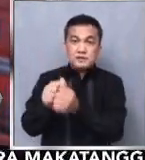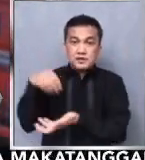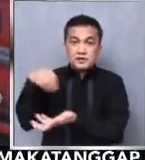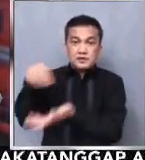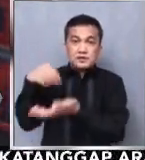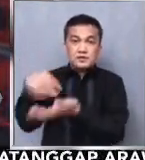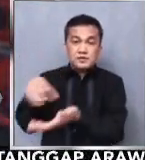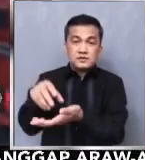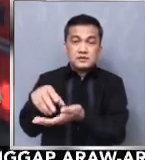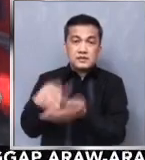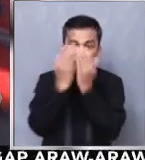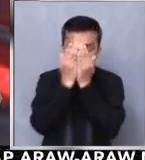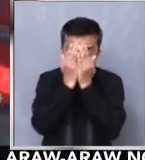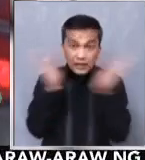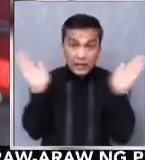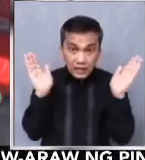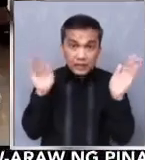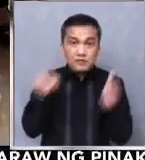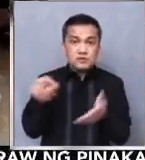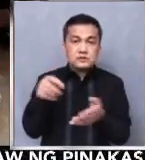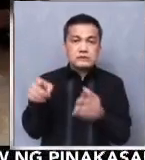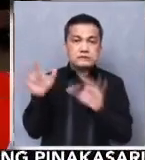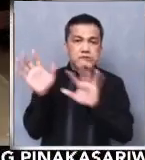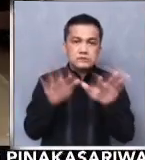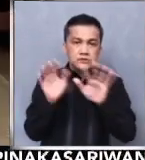para sa mga nasalanta ng bagyong Odette.